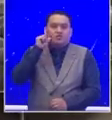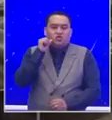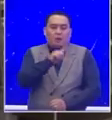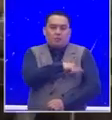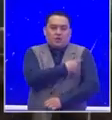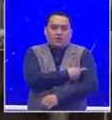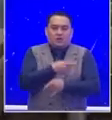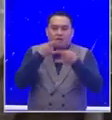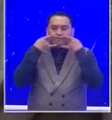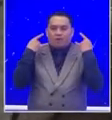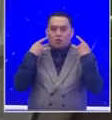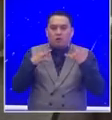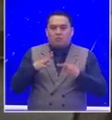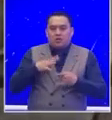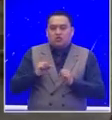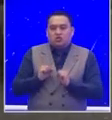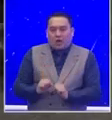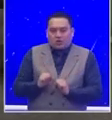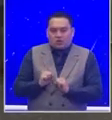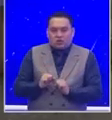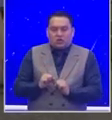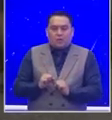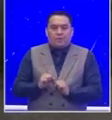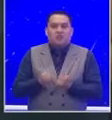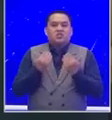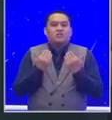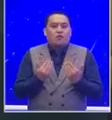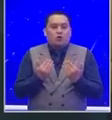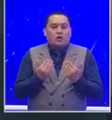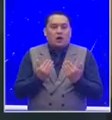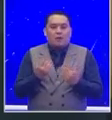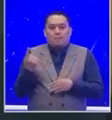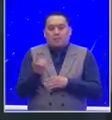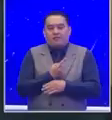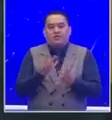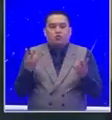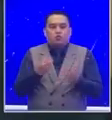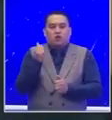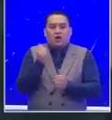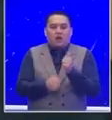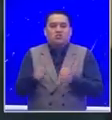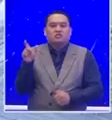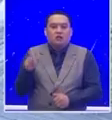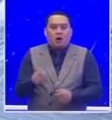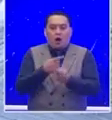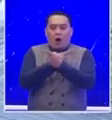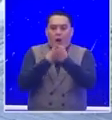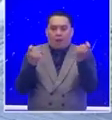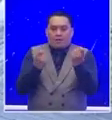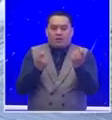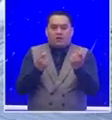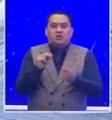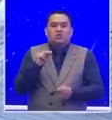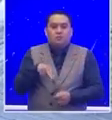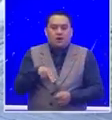медицинские маски были исключительно атрибутом защитного комплекта медработников. Сегодня это предмет первой необходимости каждого. В начале объявленного в стране режима